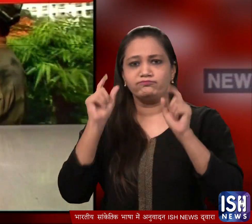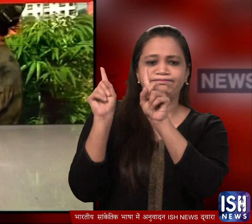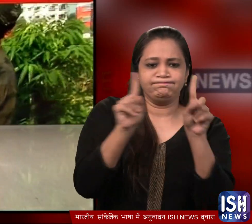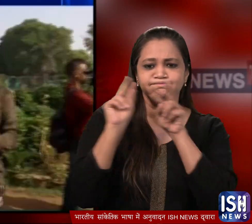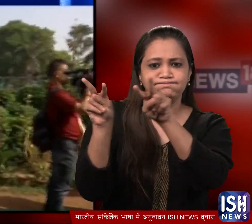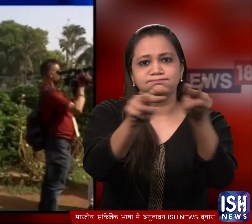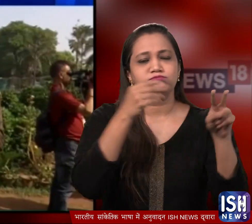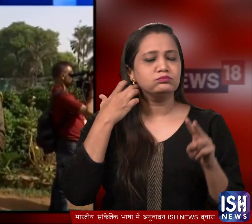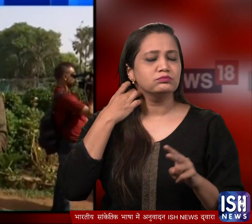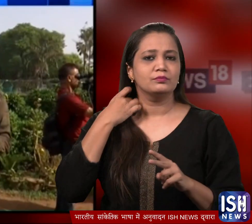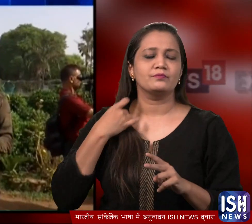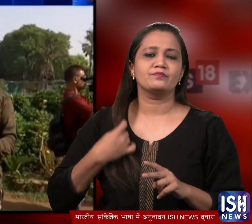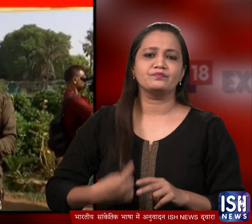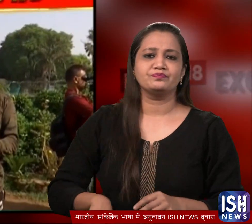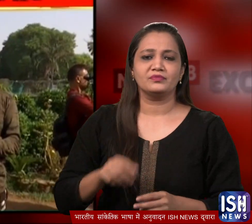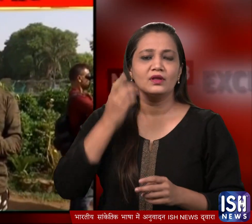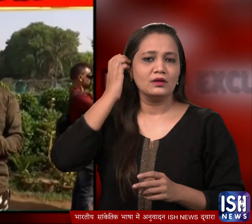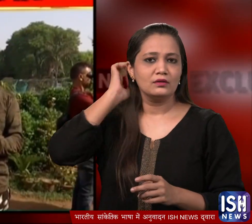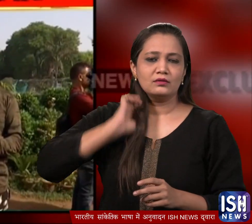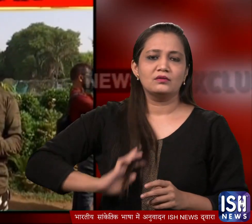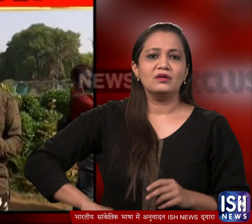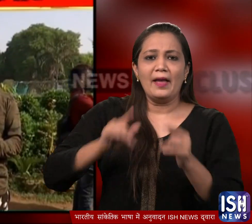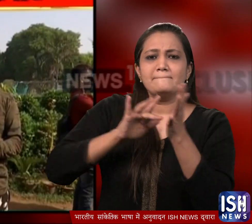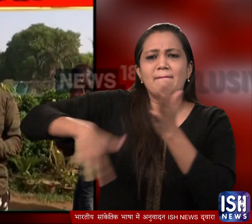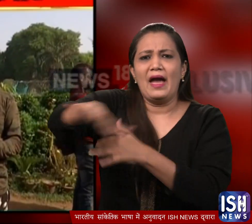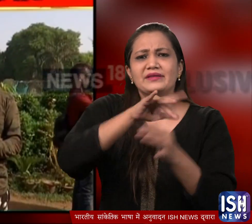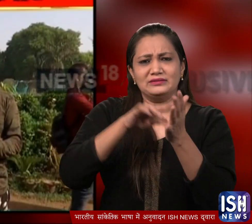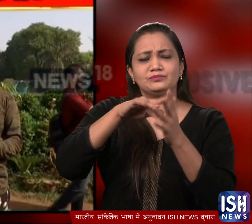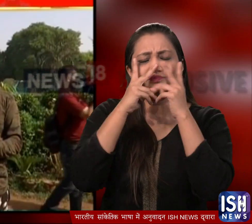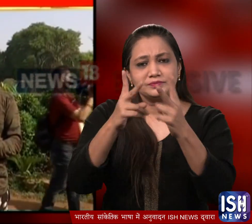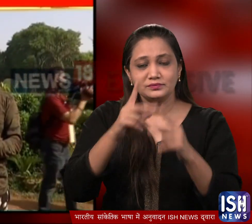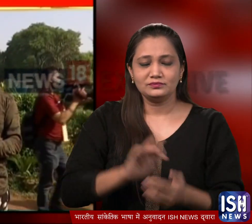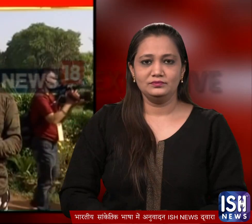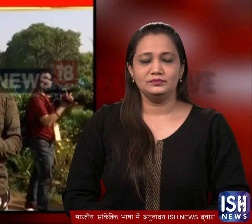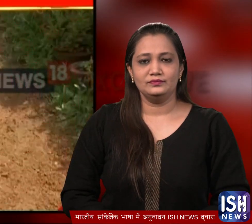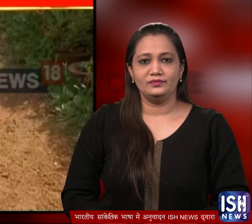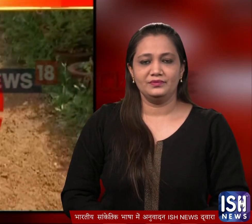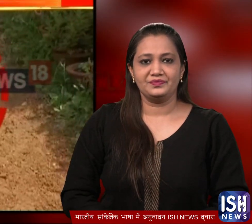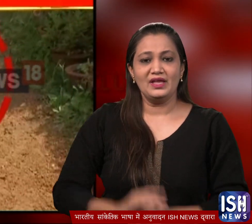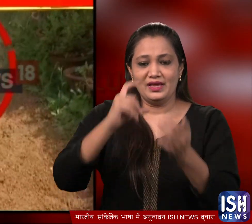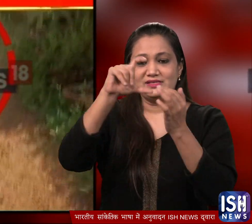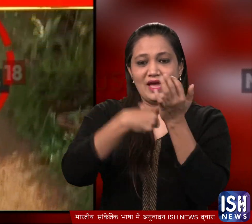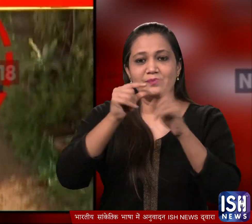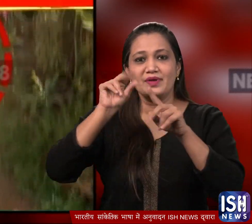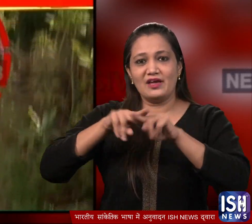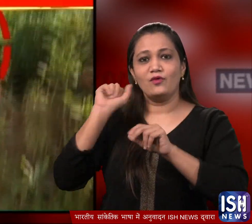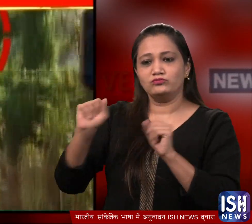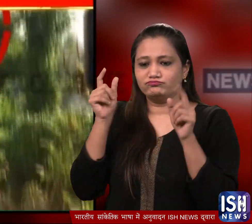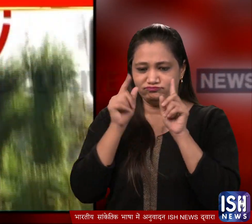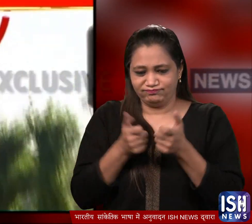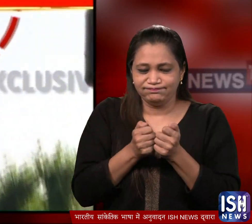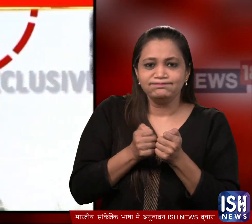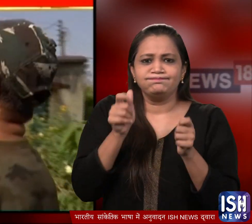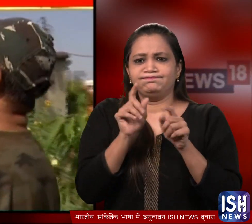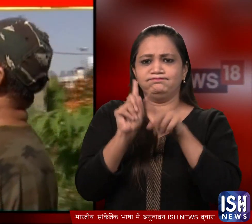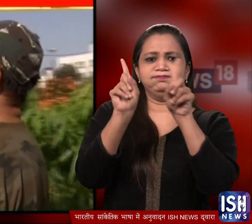किया, जिसकी कुछ तस्वीरें बांकुड़ा से सामने आईं। वहां एक मतदान केंद्र के बाहर तैनात सीआरपीएफ के जवानों ने ड्रोन कैमरे